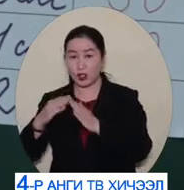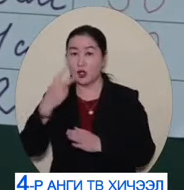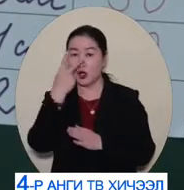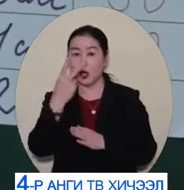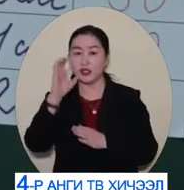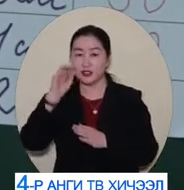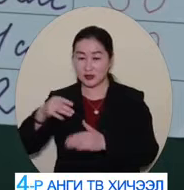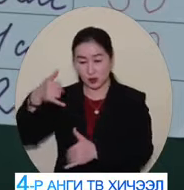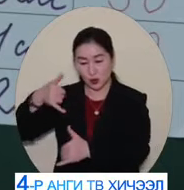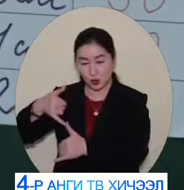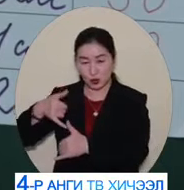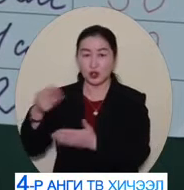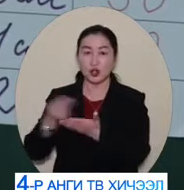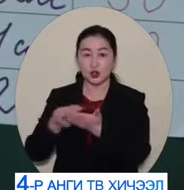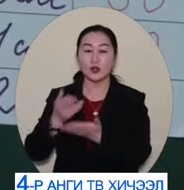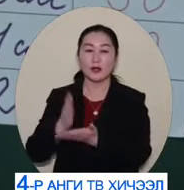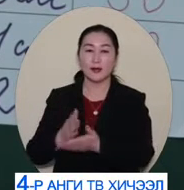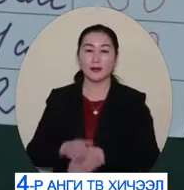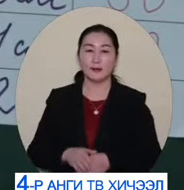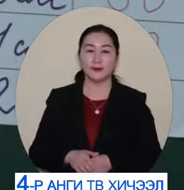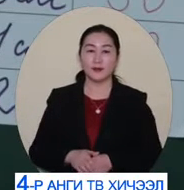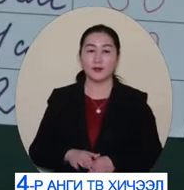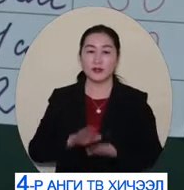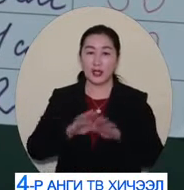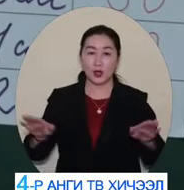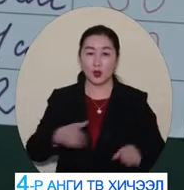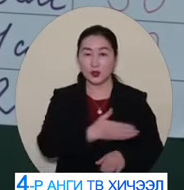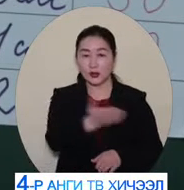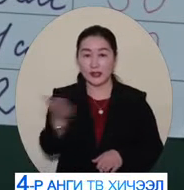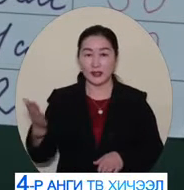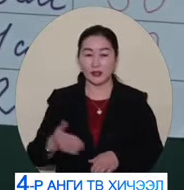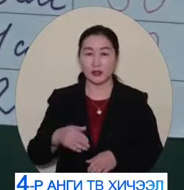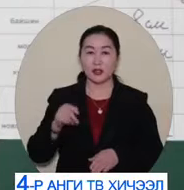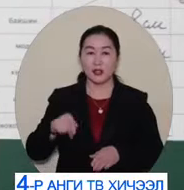тийм ээ? 1 2 см өндөртэй зурагдах гэж ойлгоо. За